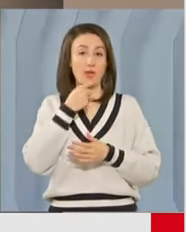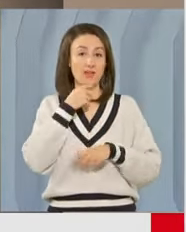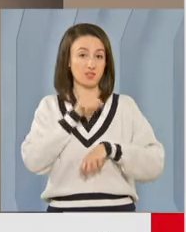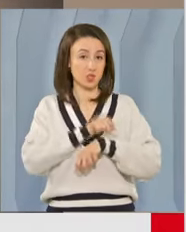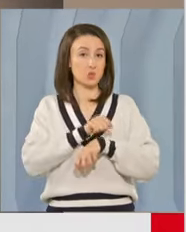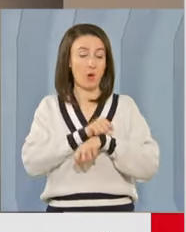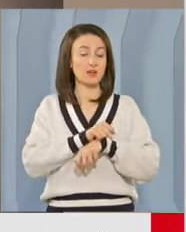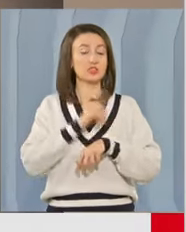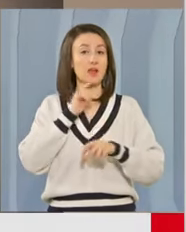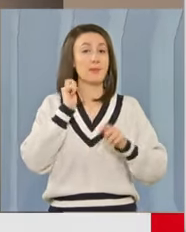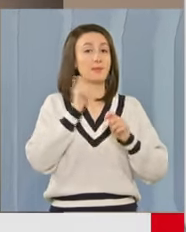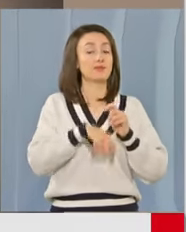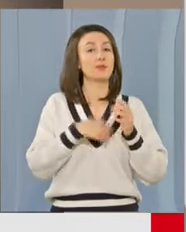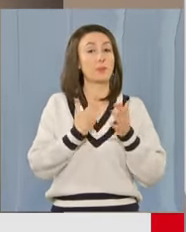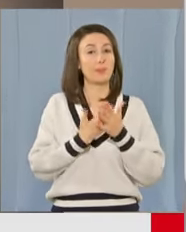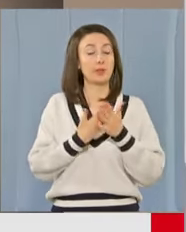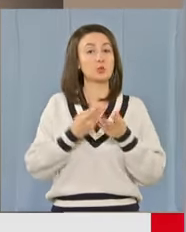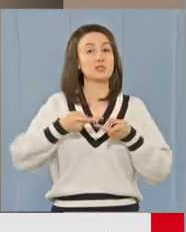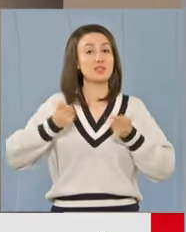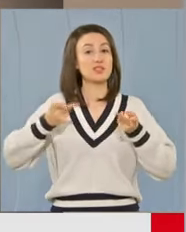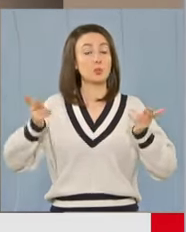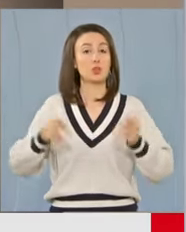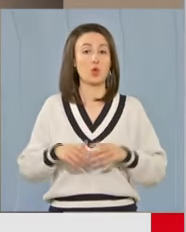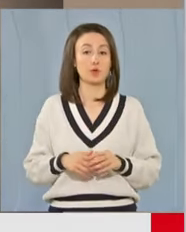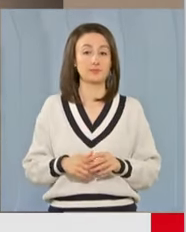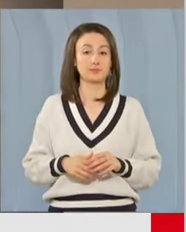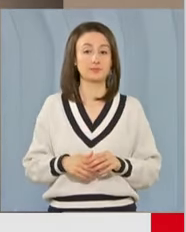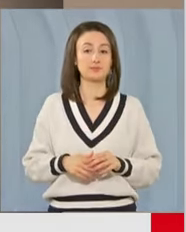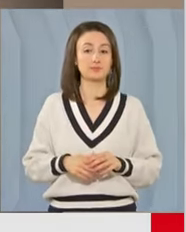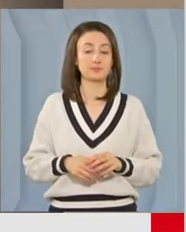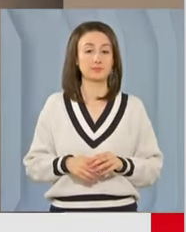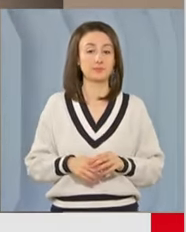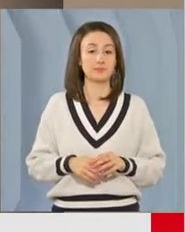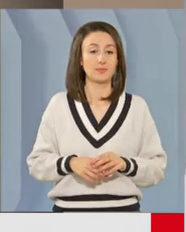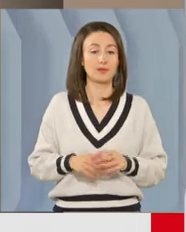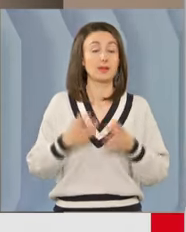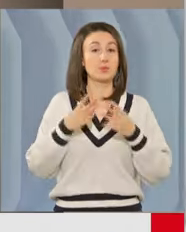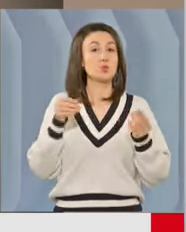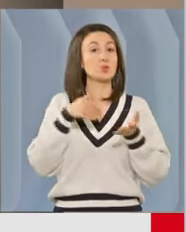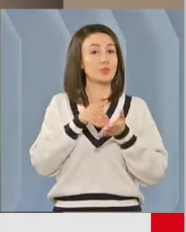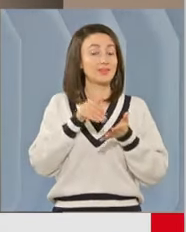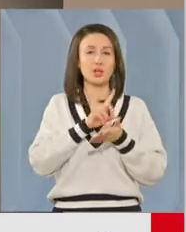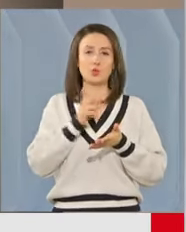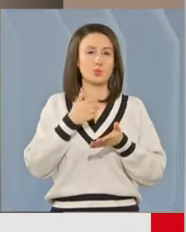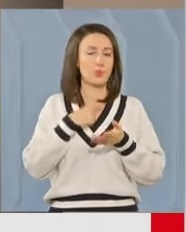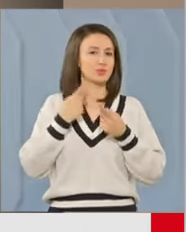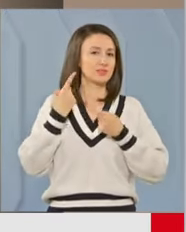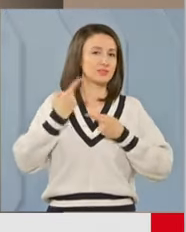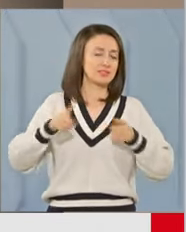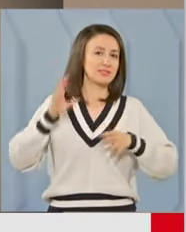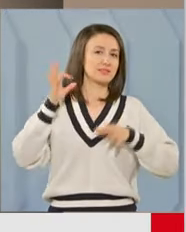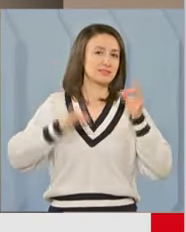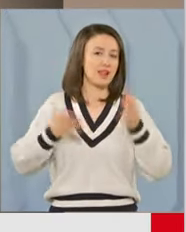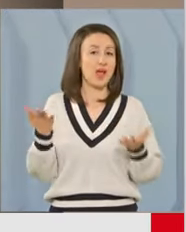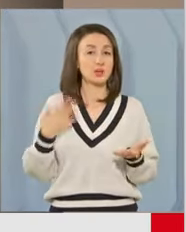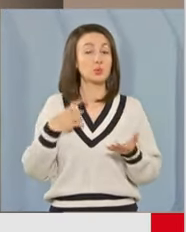închisoare cât și amenzi pentru distribuitori însă mulți utilizatori nu pot discerne între un